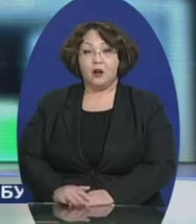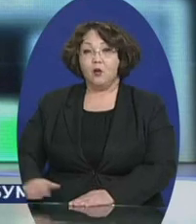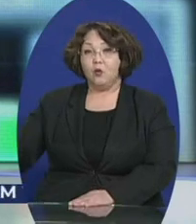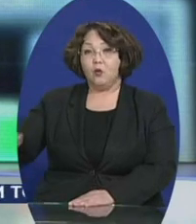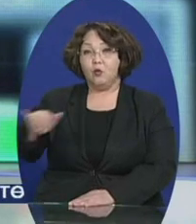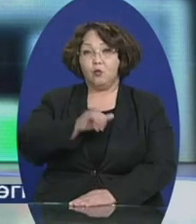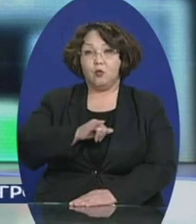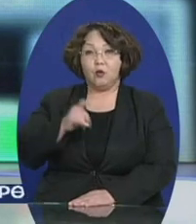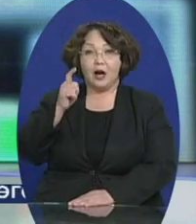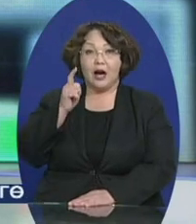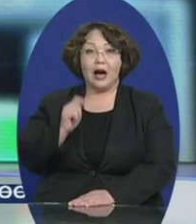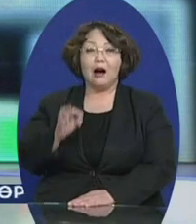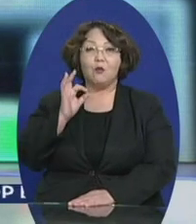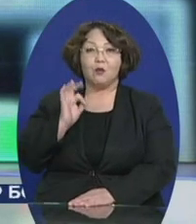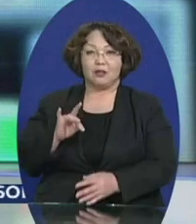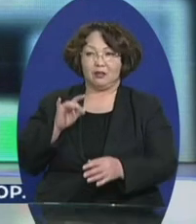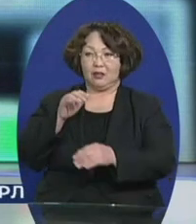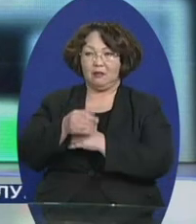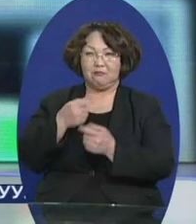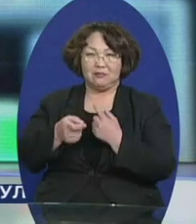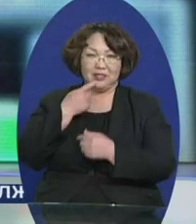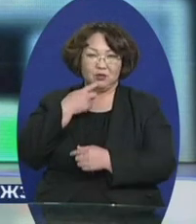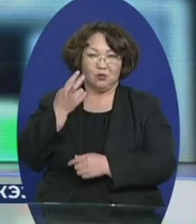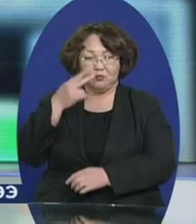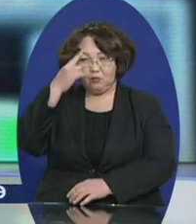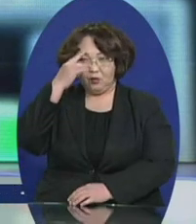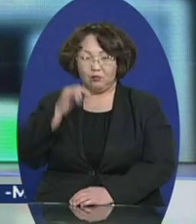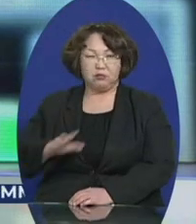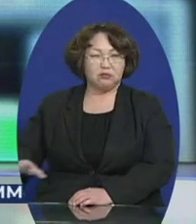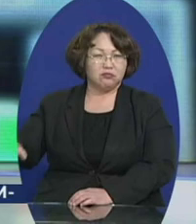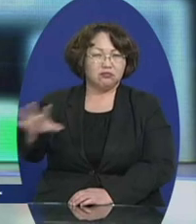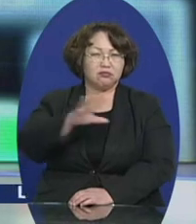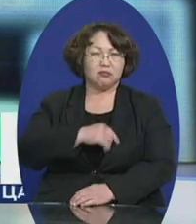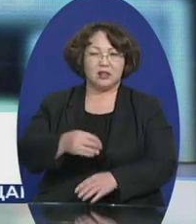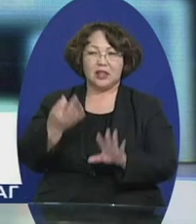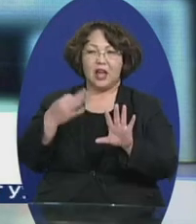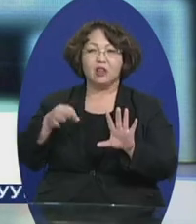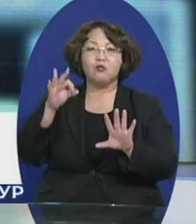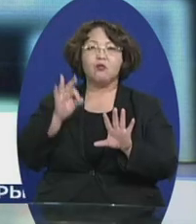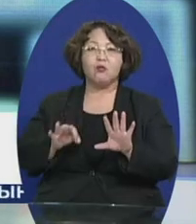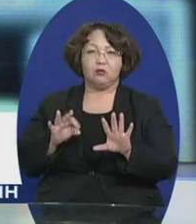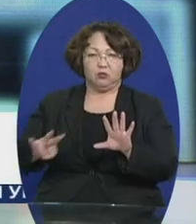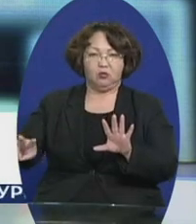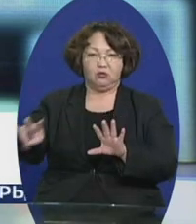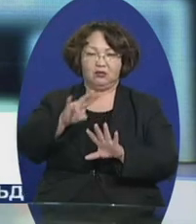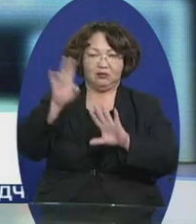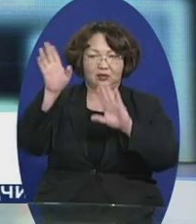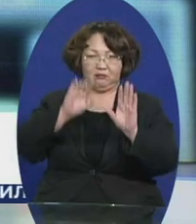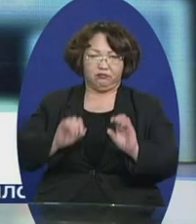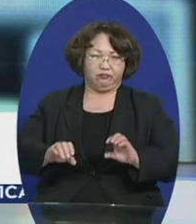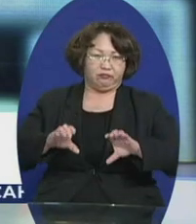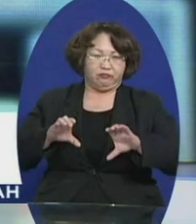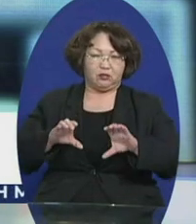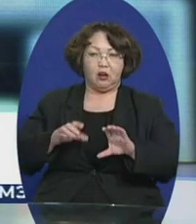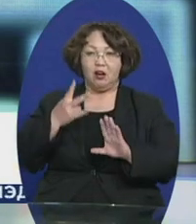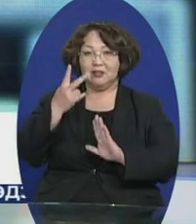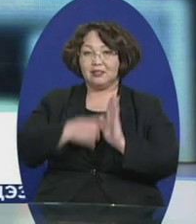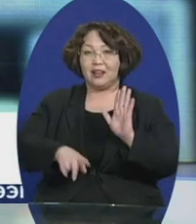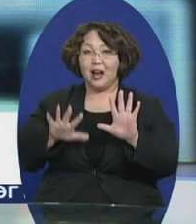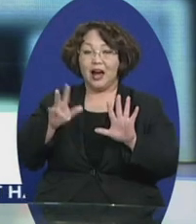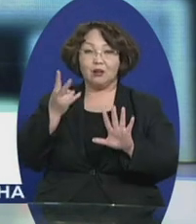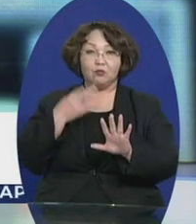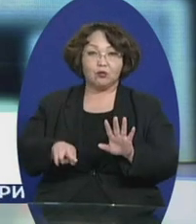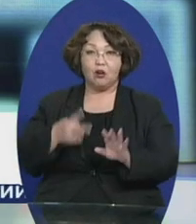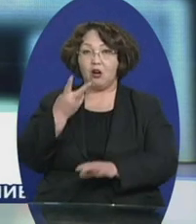Улсын хэмжээнд хавруулалт өндөрч нийт нутгийн 80 гаруй хувьд цасан бүрхүүл тогтоод байна. Цаг уурын байгууллагаас гаргасан зуудын үнэлгээгээр энэ сарын 10-ны байдлаар нийт 20